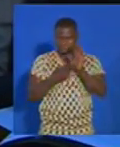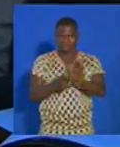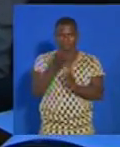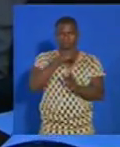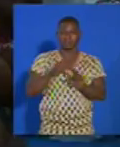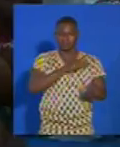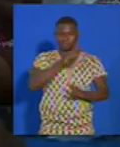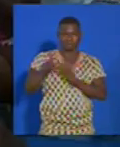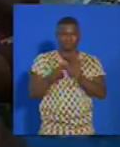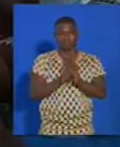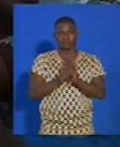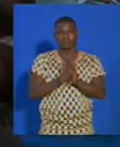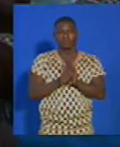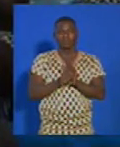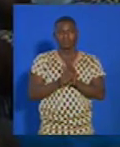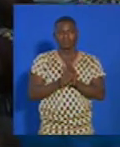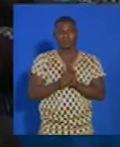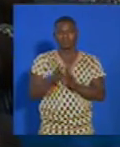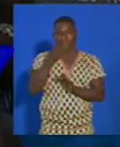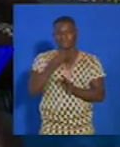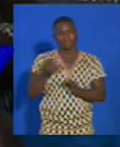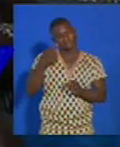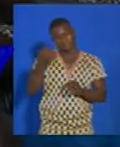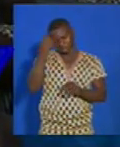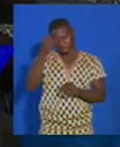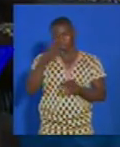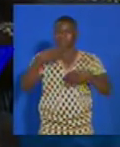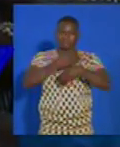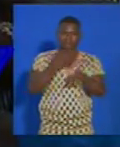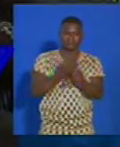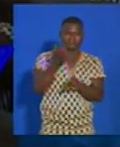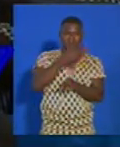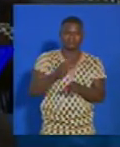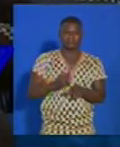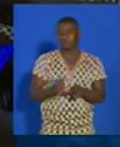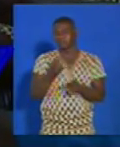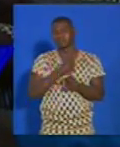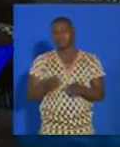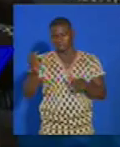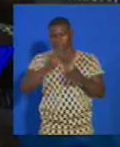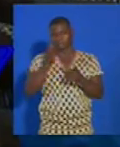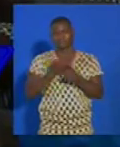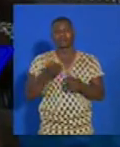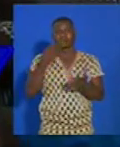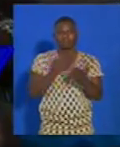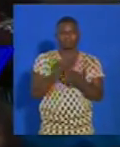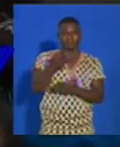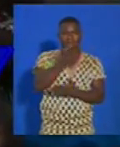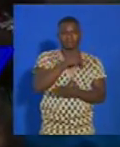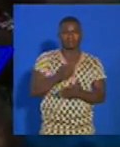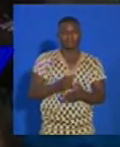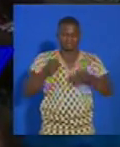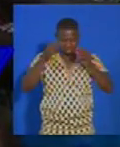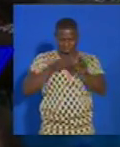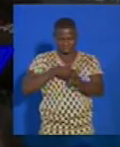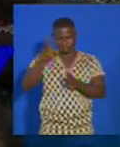burkinabé. La philosophie, c'est de créer un tandem entre le Fonds permanent pour le développement des collectivités territoriales et les